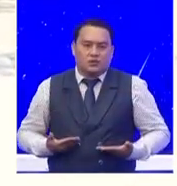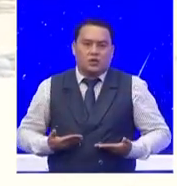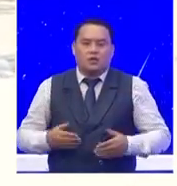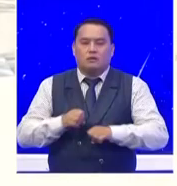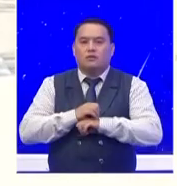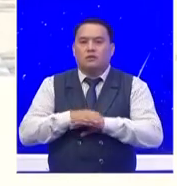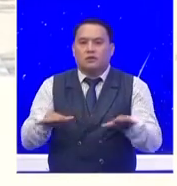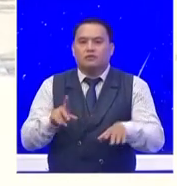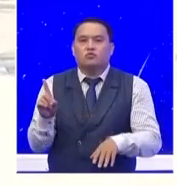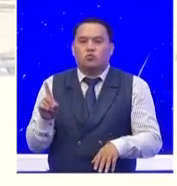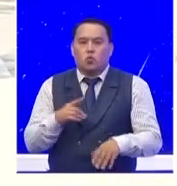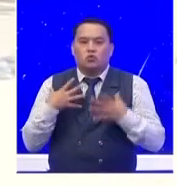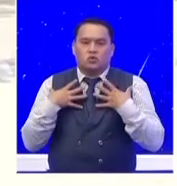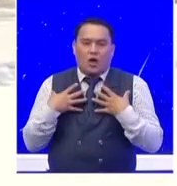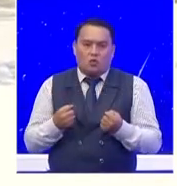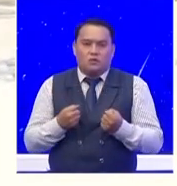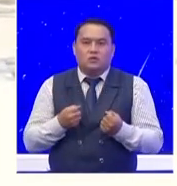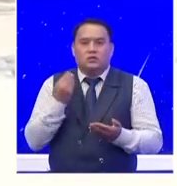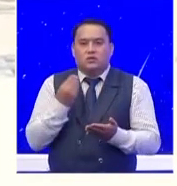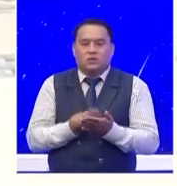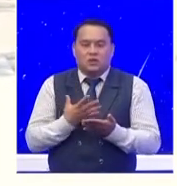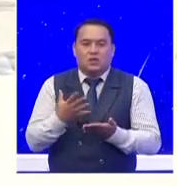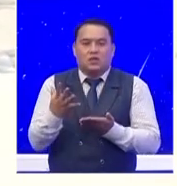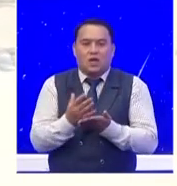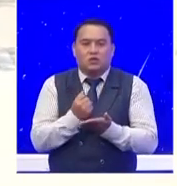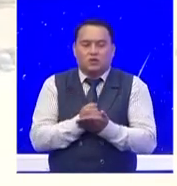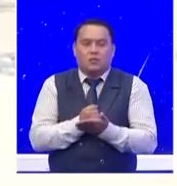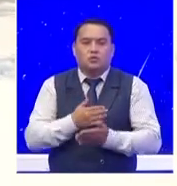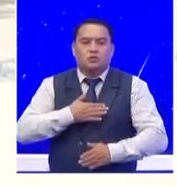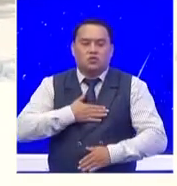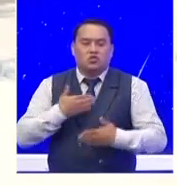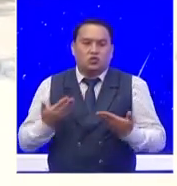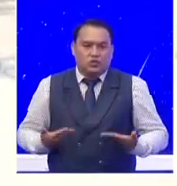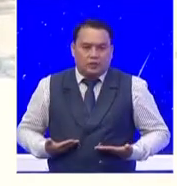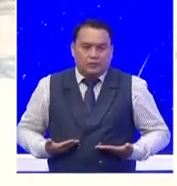что здоровье – это самый ценный ресурс нашей жизни. И